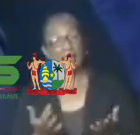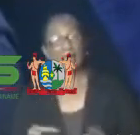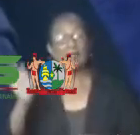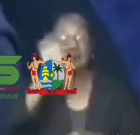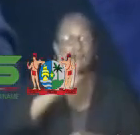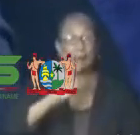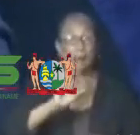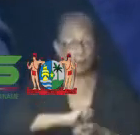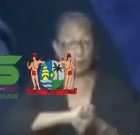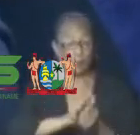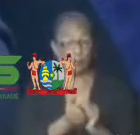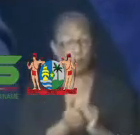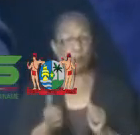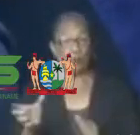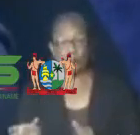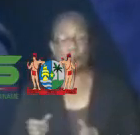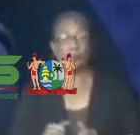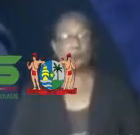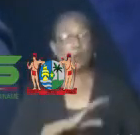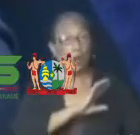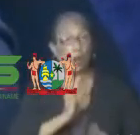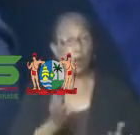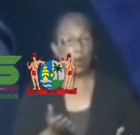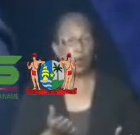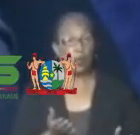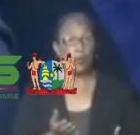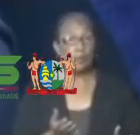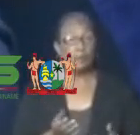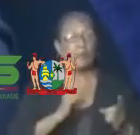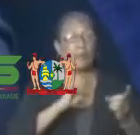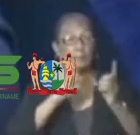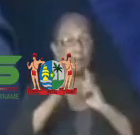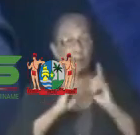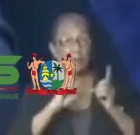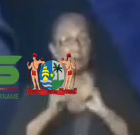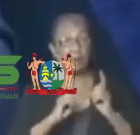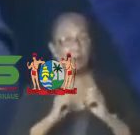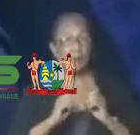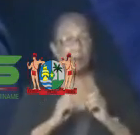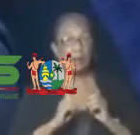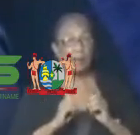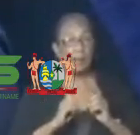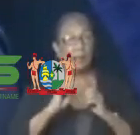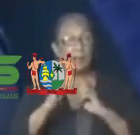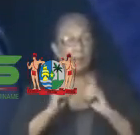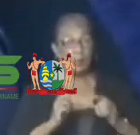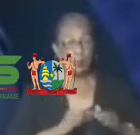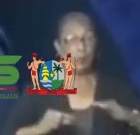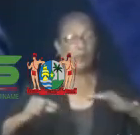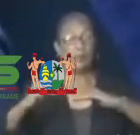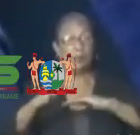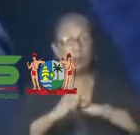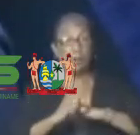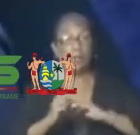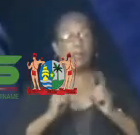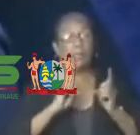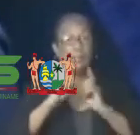sporters. We hebben ook het bilateraal dialoog met Guyana. De dialoog wat